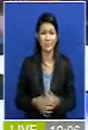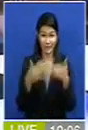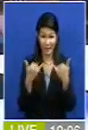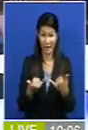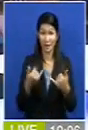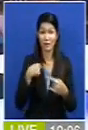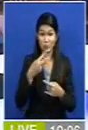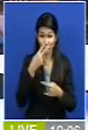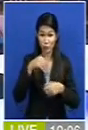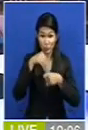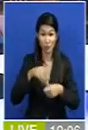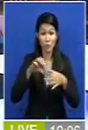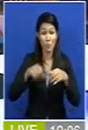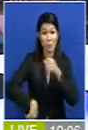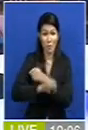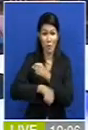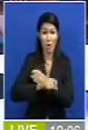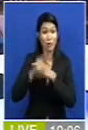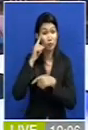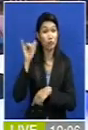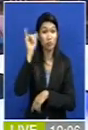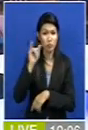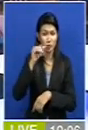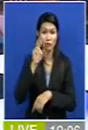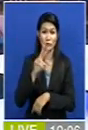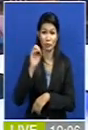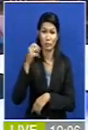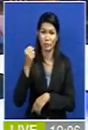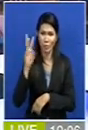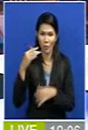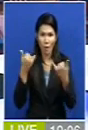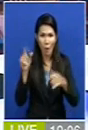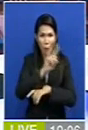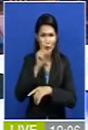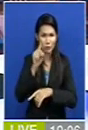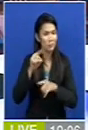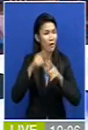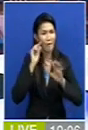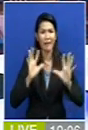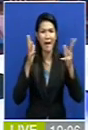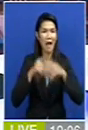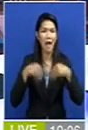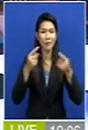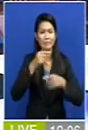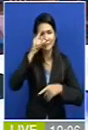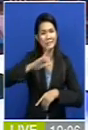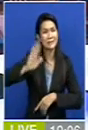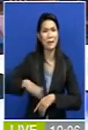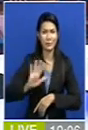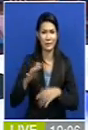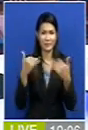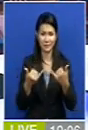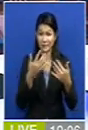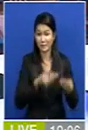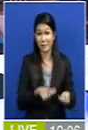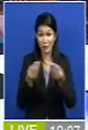เรายังอยู่ในบรรยากาศของฟุตบอลยูโร2016นะคะวันนี้คืนวันศุกร์ด้วยเชียร์บอลกันได้อย่างเต็มที่ไม่ต้องกลัวตื่นสายนะคะเดี๋ยวเราจะพา